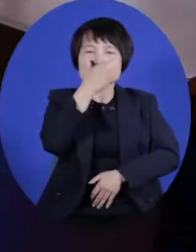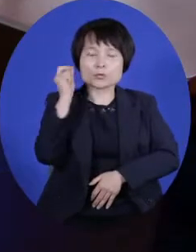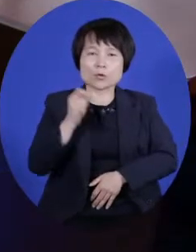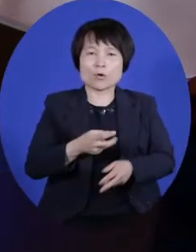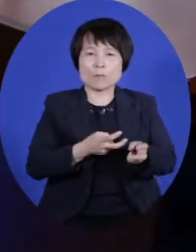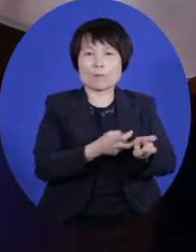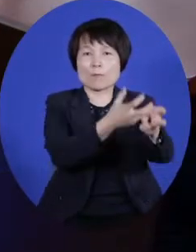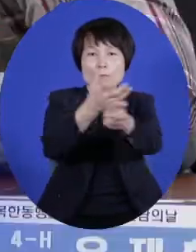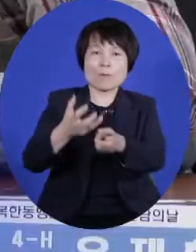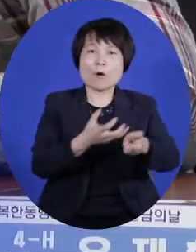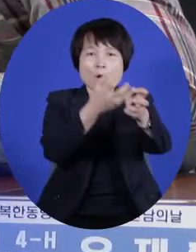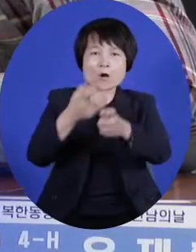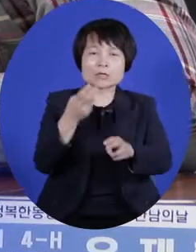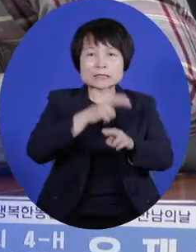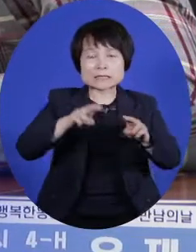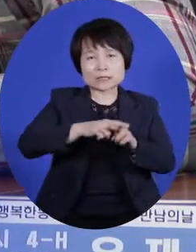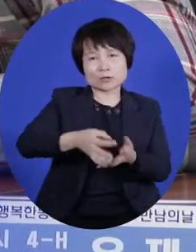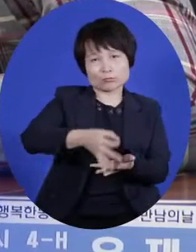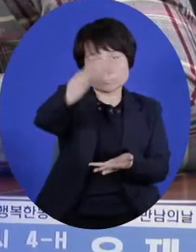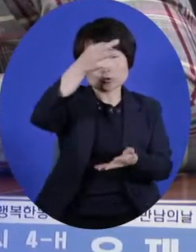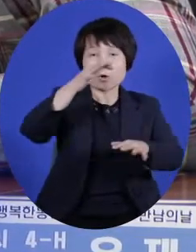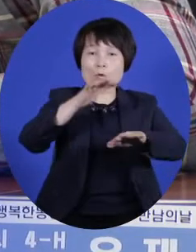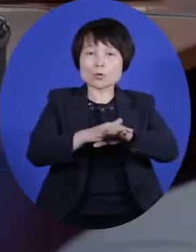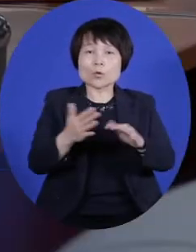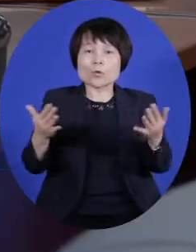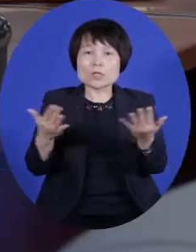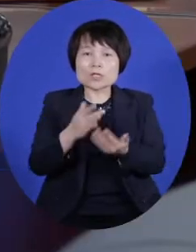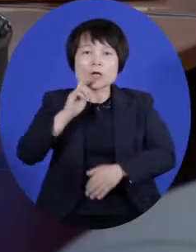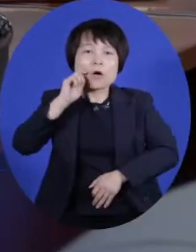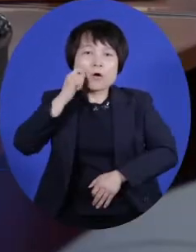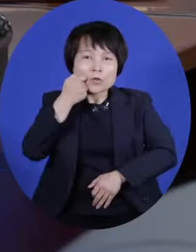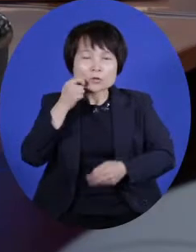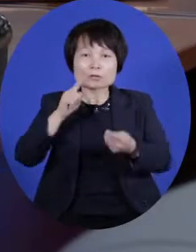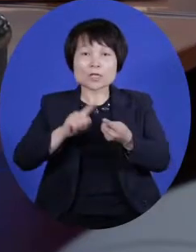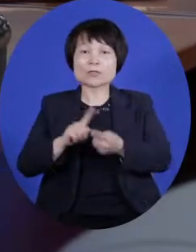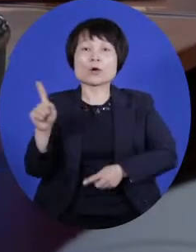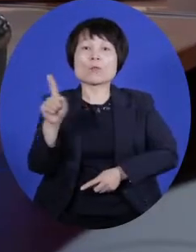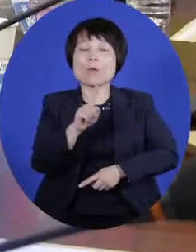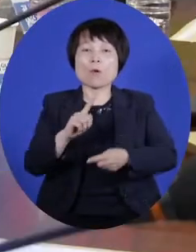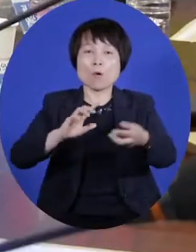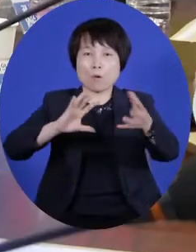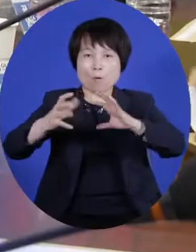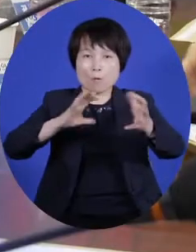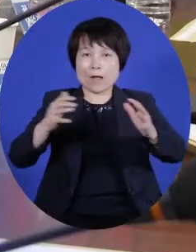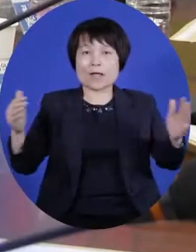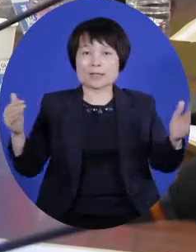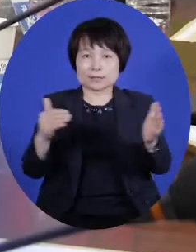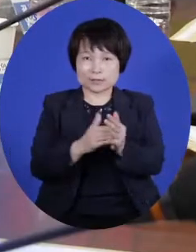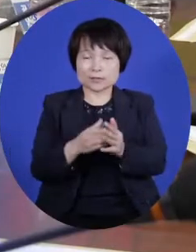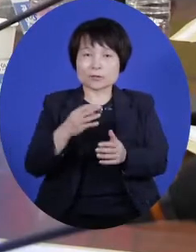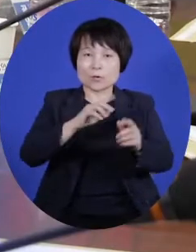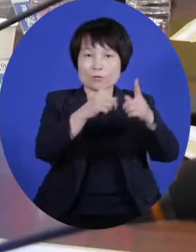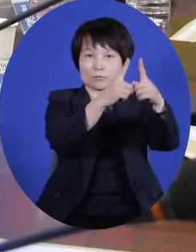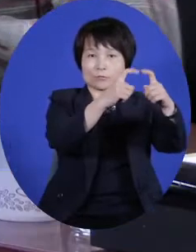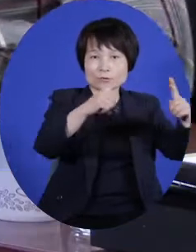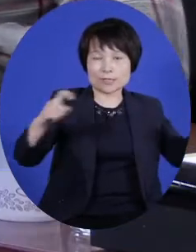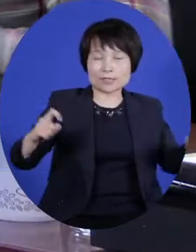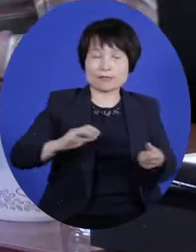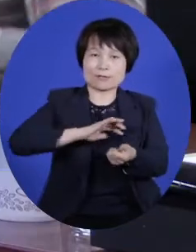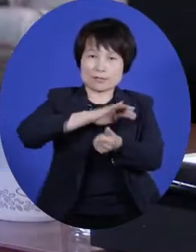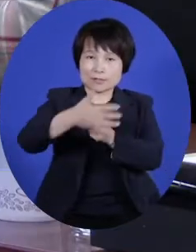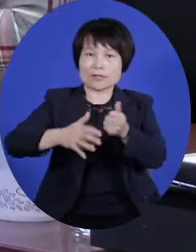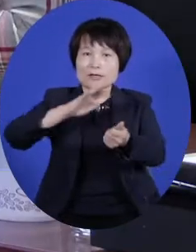막중한 운송비 부담 등 농촌과 농업의 애로사항에 대한 해결 방안을 모색하는 한편 공산성과 송산리구 분군의